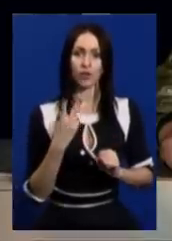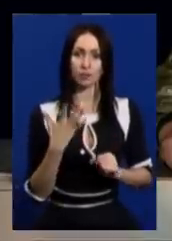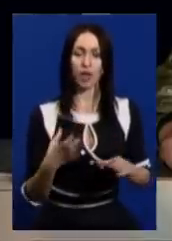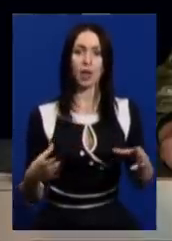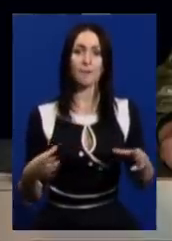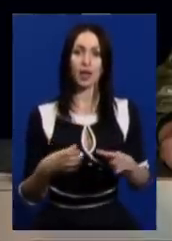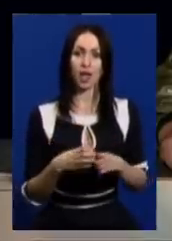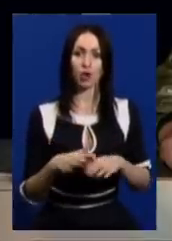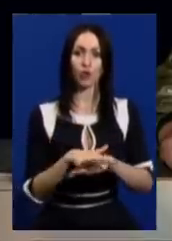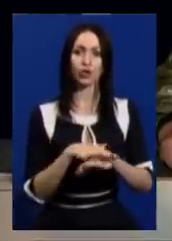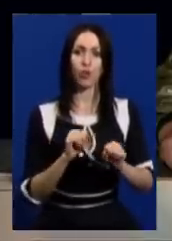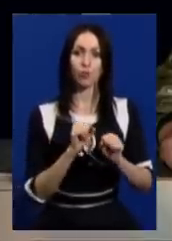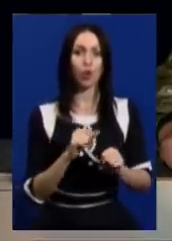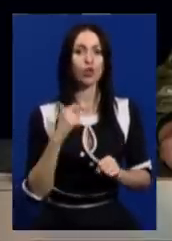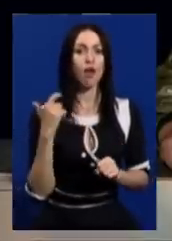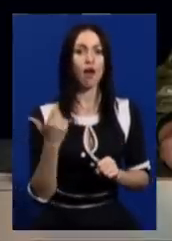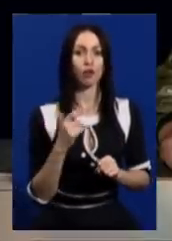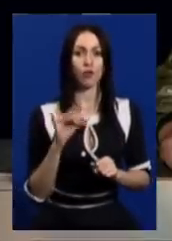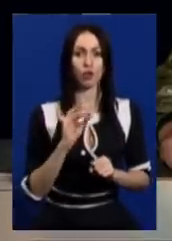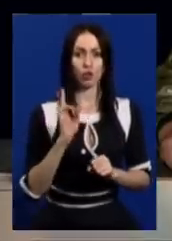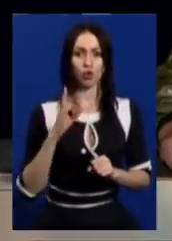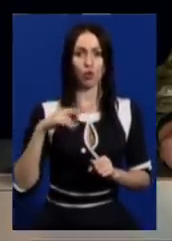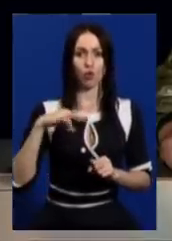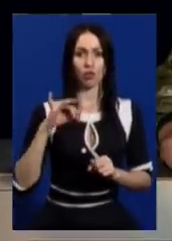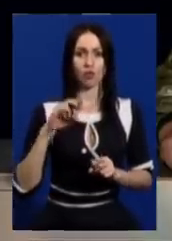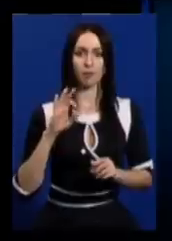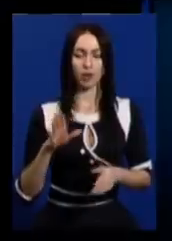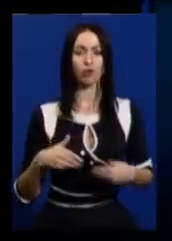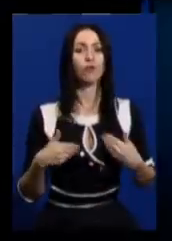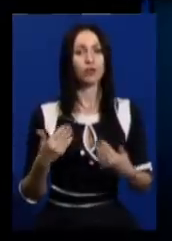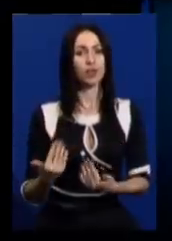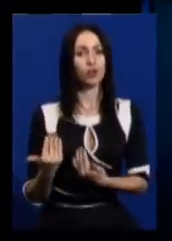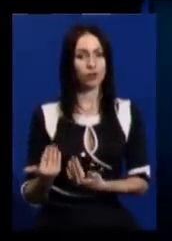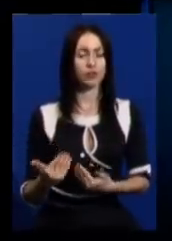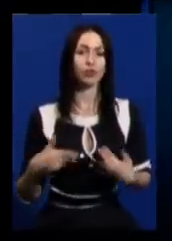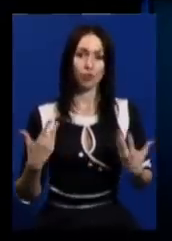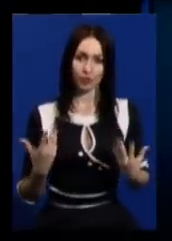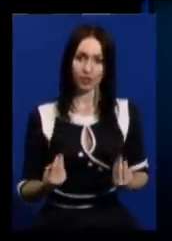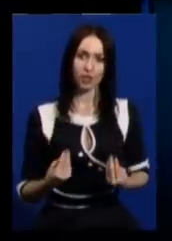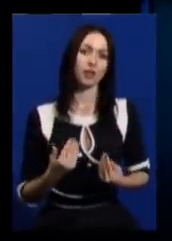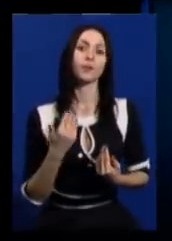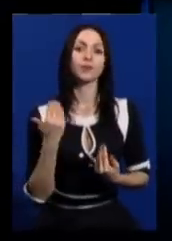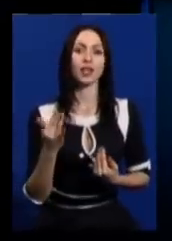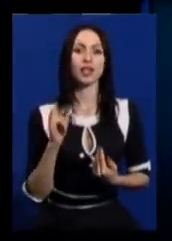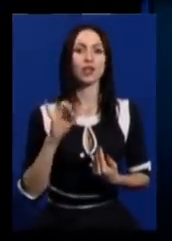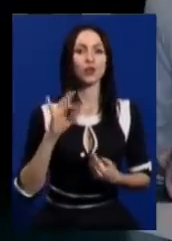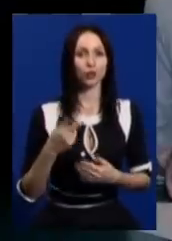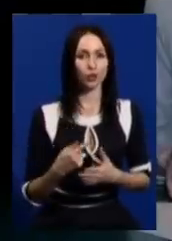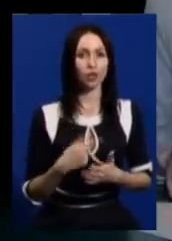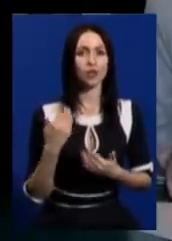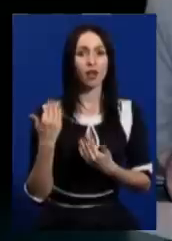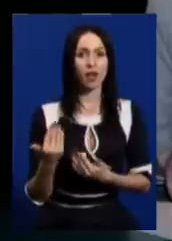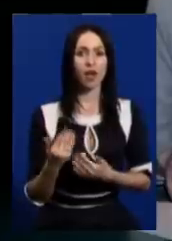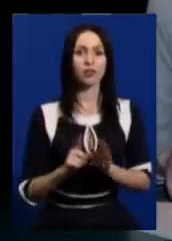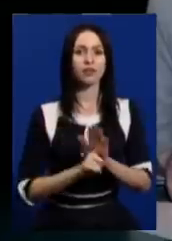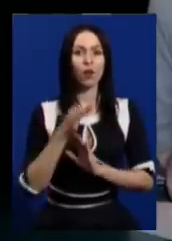батальйону територіальної оборони Харківщини Ігор Кулепетов. Вітаю вас, пане Ігоре. Пане Ігоре, ваш армійський досвід почався ще